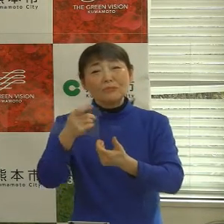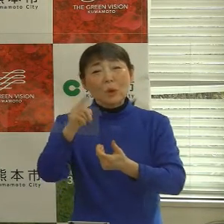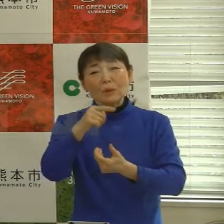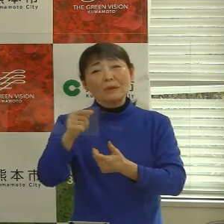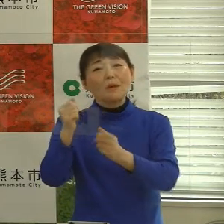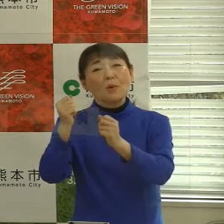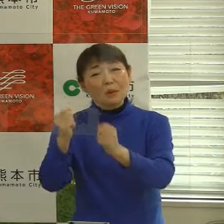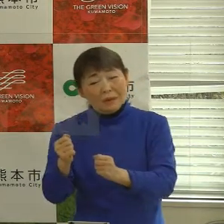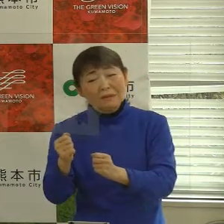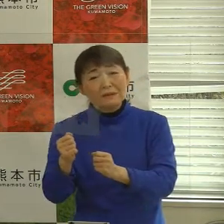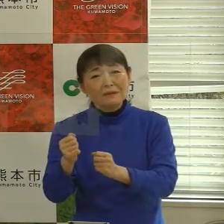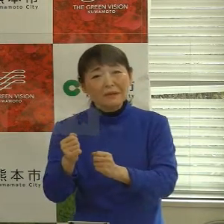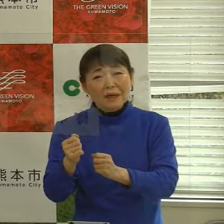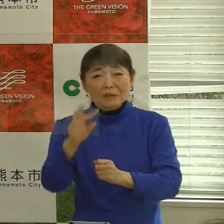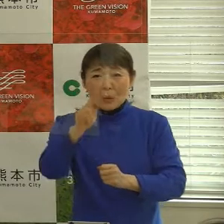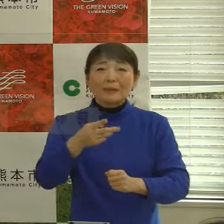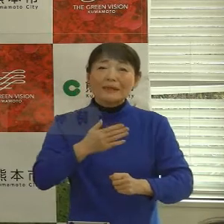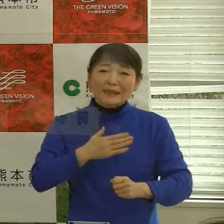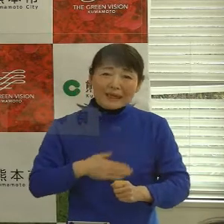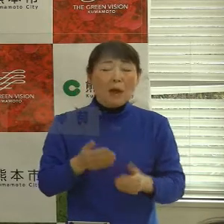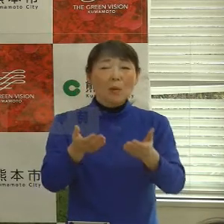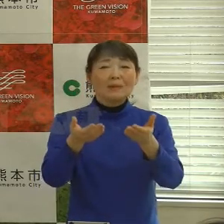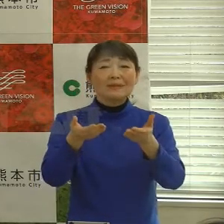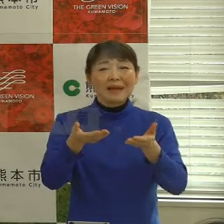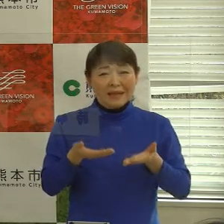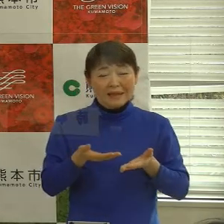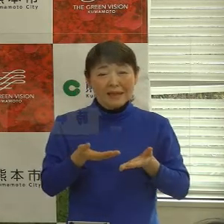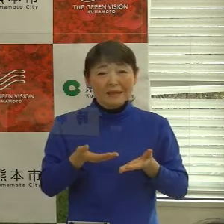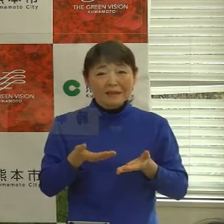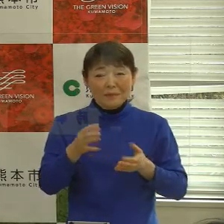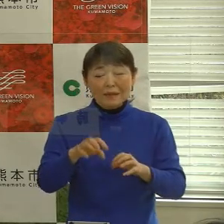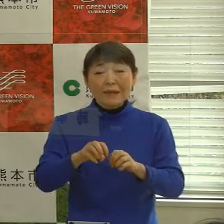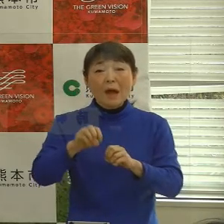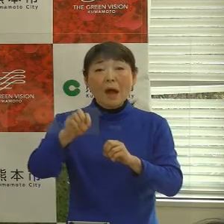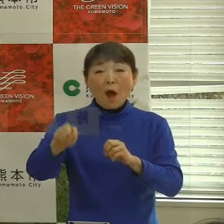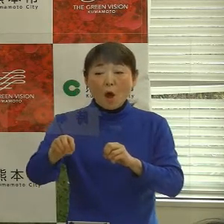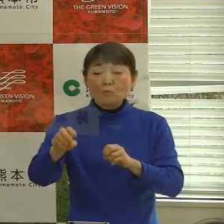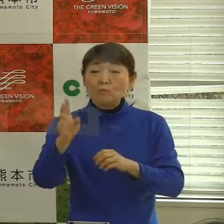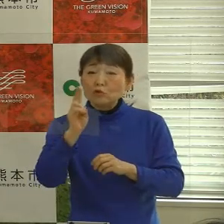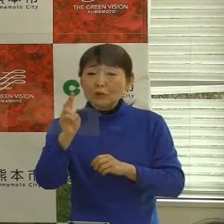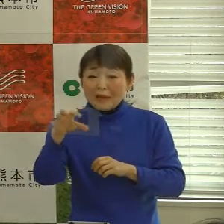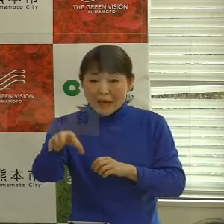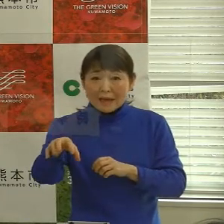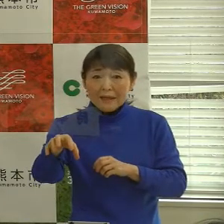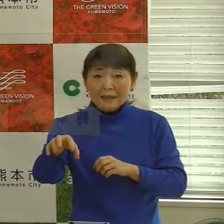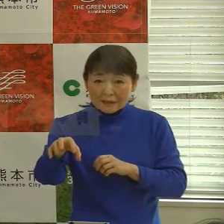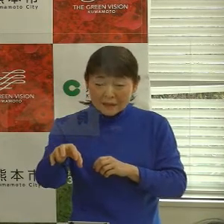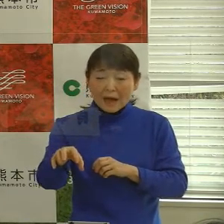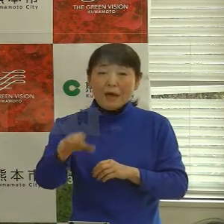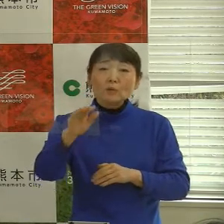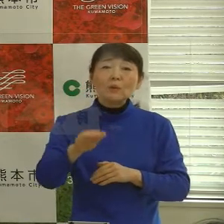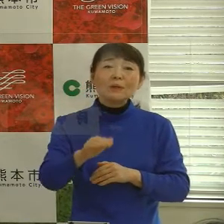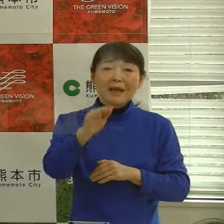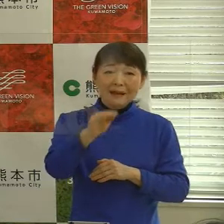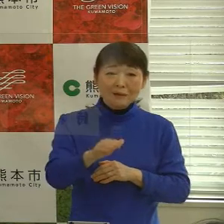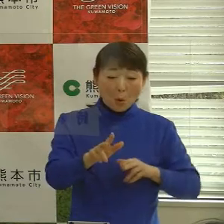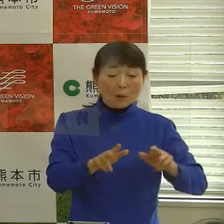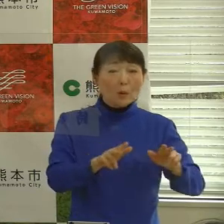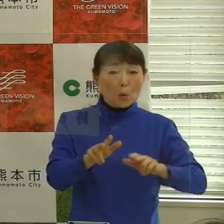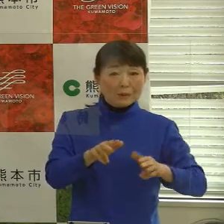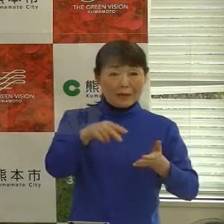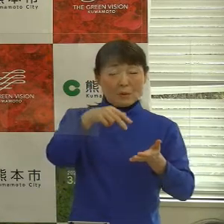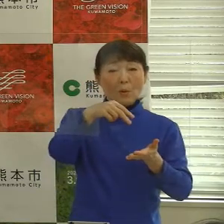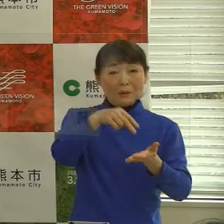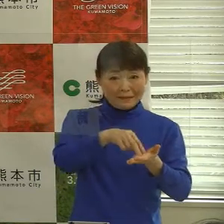ねご理解いただいて、そしてまた分煙ということについてはですね、一定程度我々行政としても